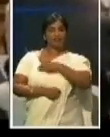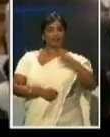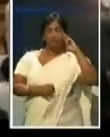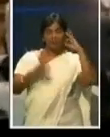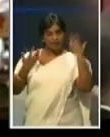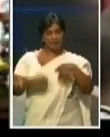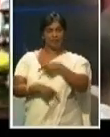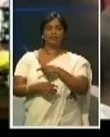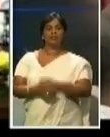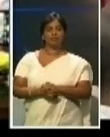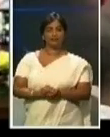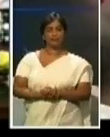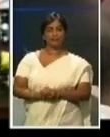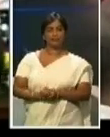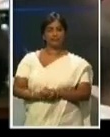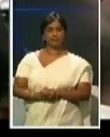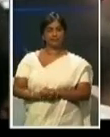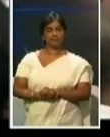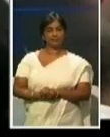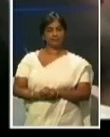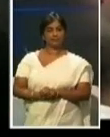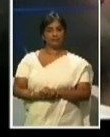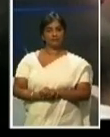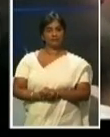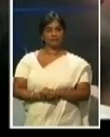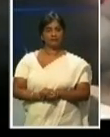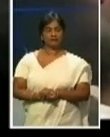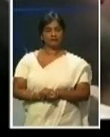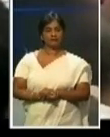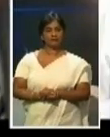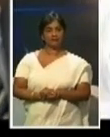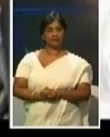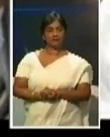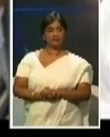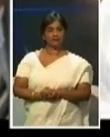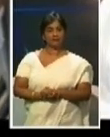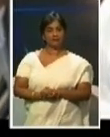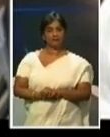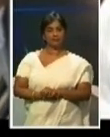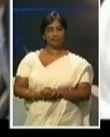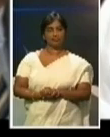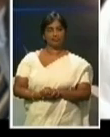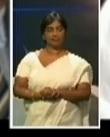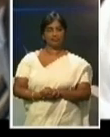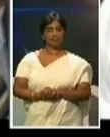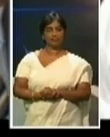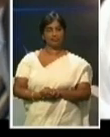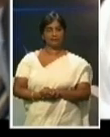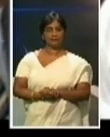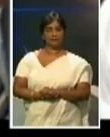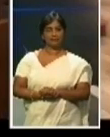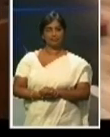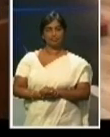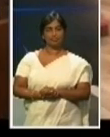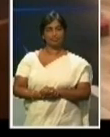දීම සිදු කෙරුණා මහින්ද රාජපක්ෂන මම ශ්‍රී ලංකා ප්‍රජාතන්ත්‍රික සමාජවාදී ජනරජයේ ආණ්ඩු ක්‍රම ව්‍යවස්ථාව ආරක්ෂාකට අනුගමනය කරන බවටද ශ්‍රී